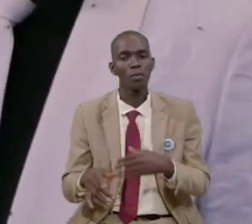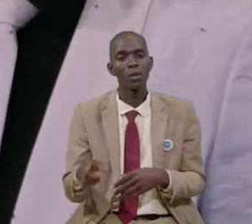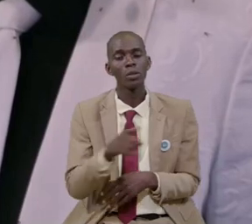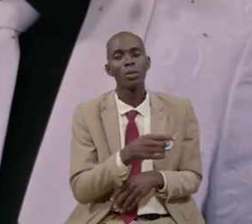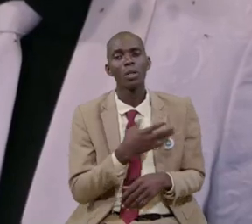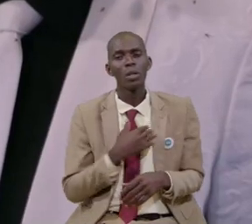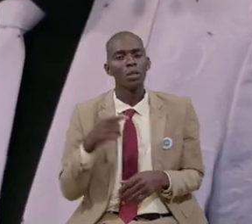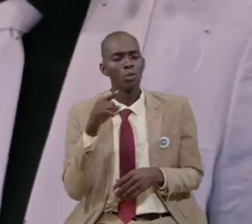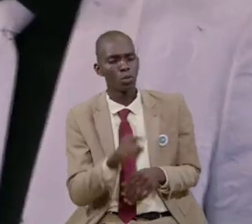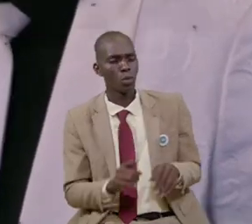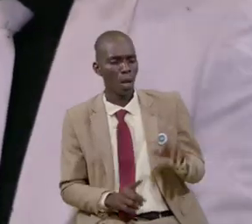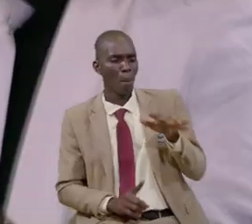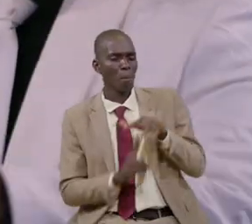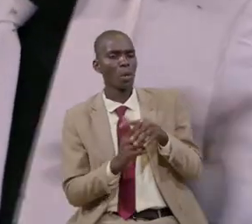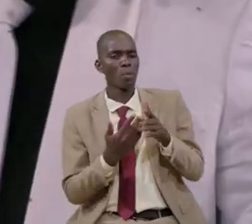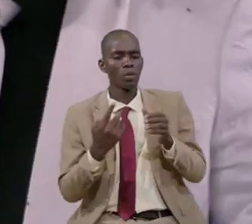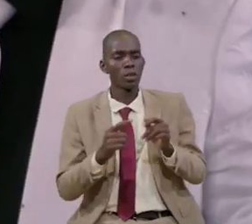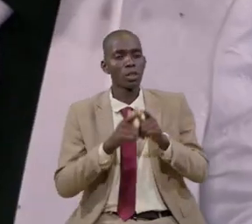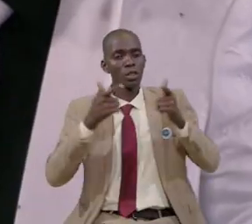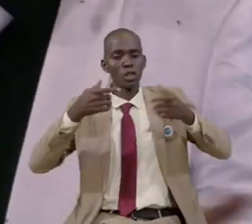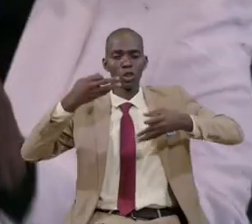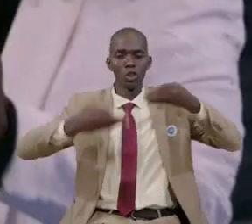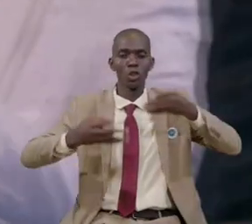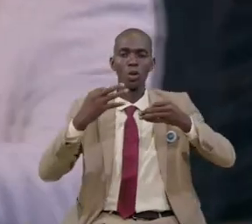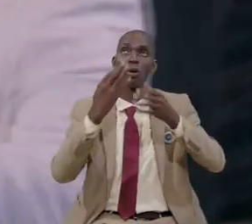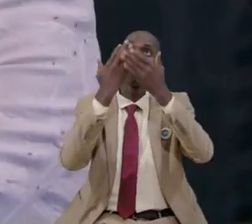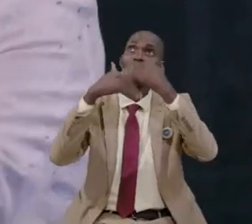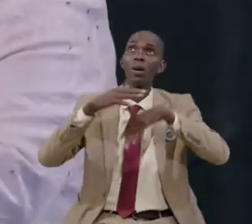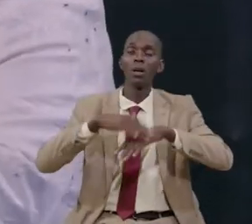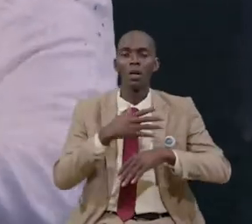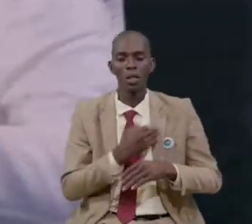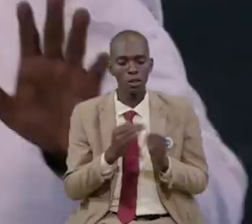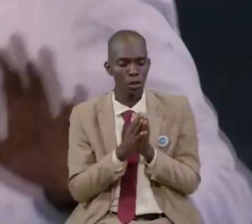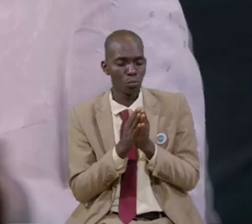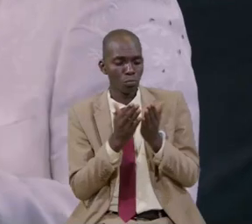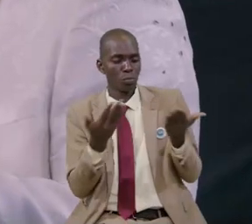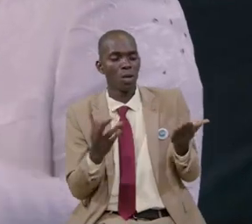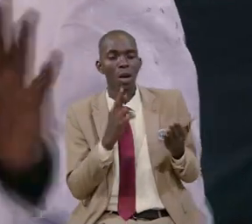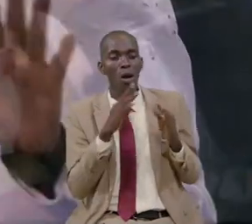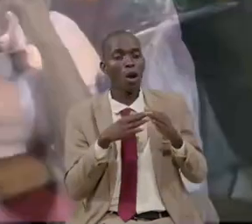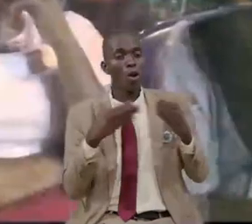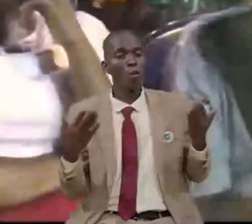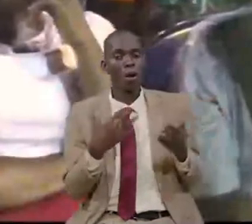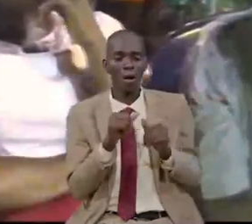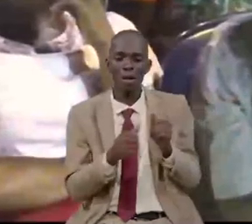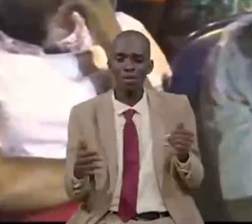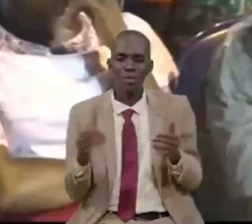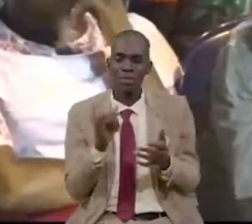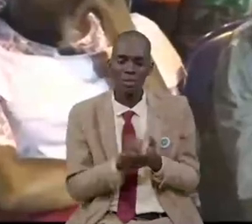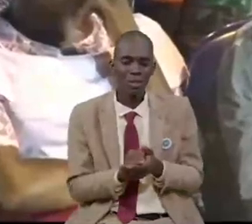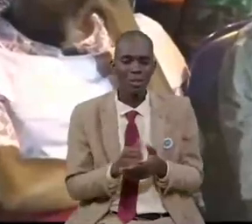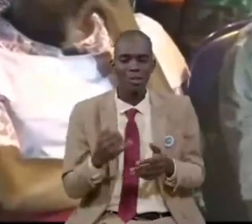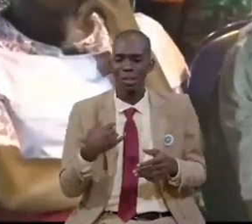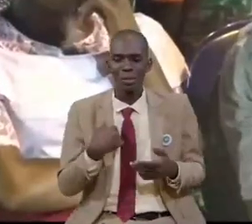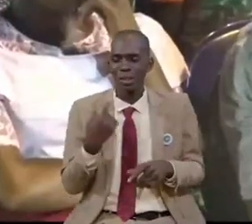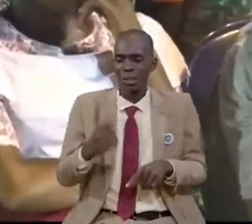allez paraître devant le grand jugé du ciel. Et les livres seront ouverts. Et les choses là que je ne peux pas en